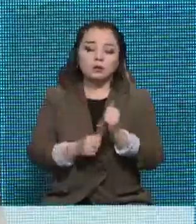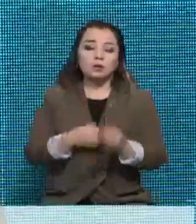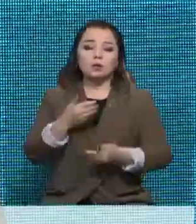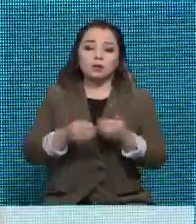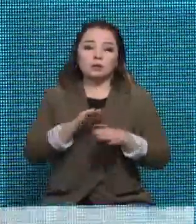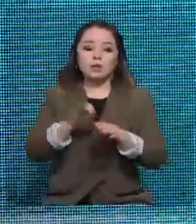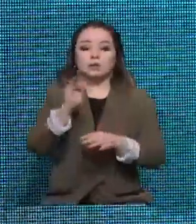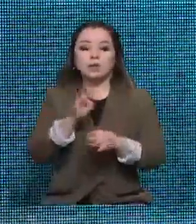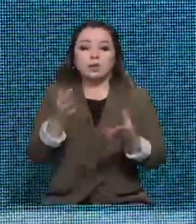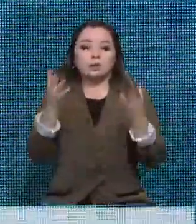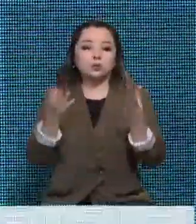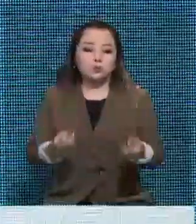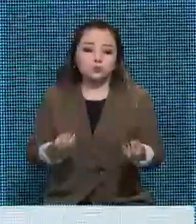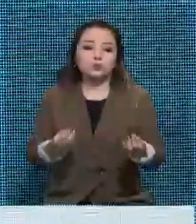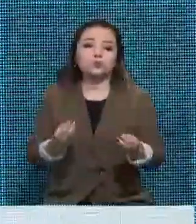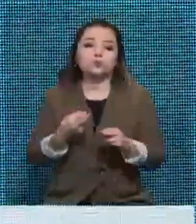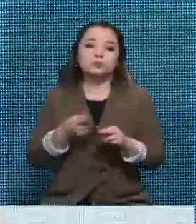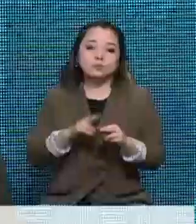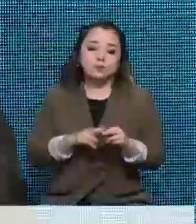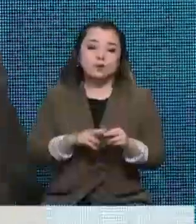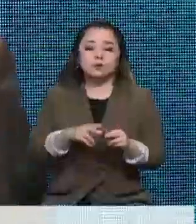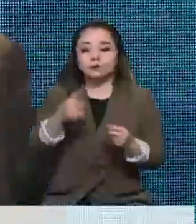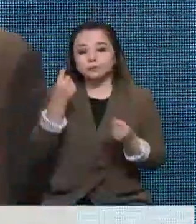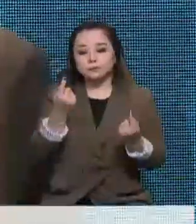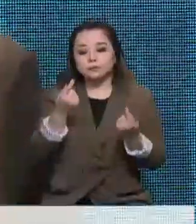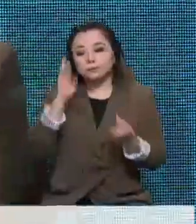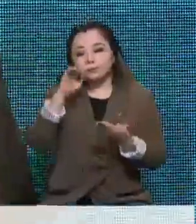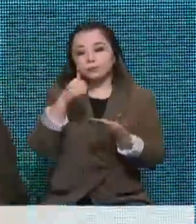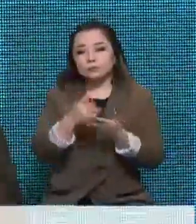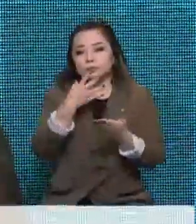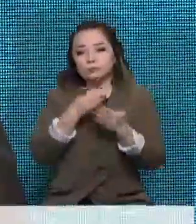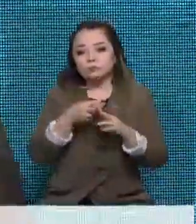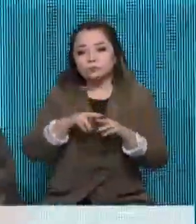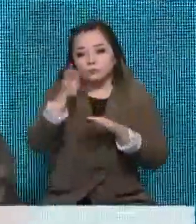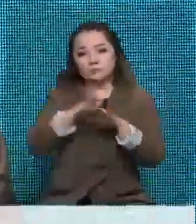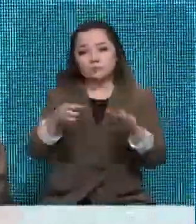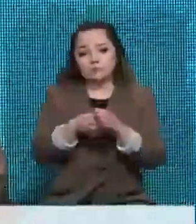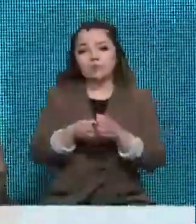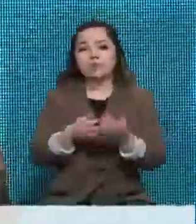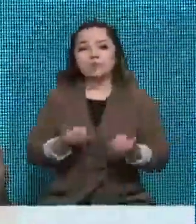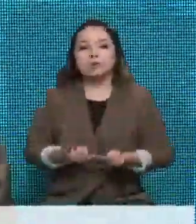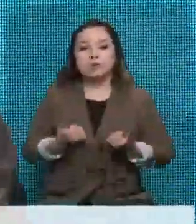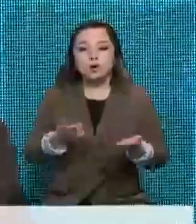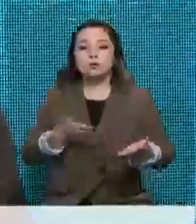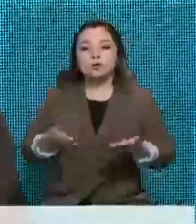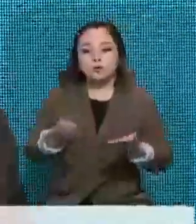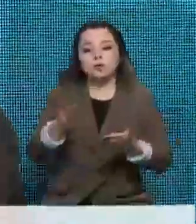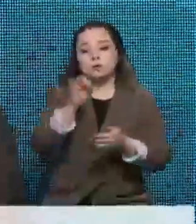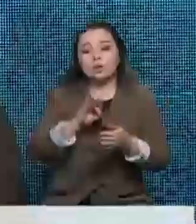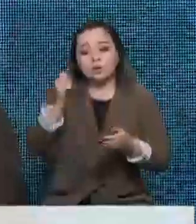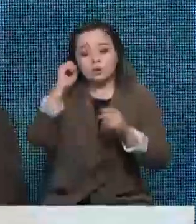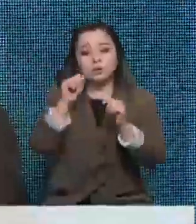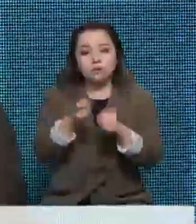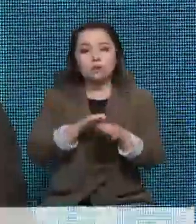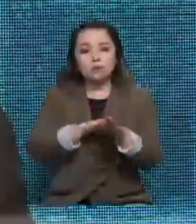жасалған тарихи күн. Оның маңызын мемлекет басшысы елдің мемлекет құру жолындағы тарихи қадамның символы